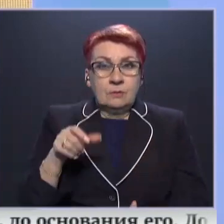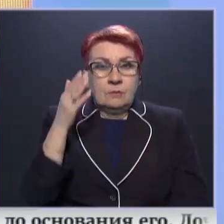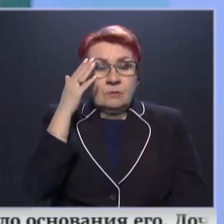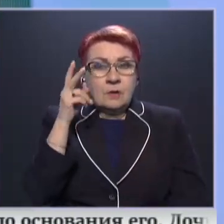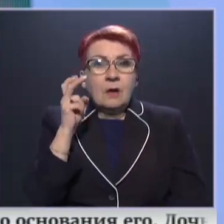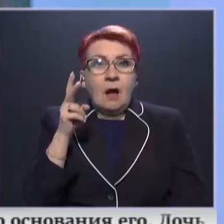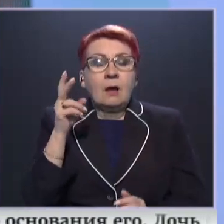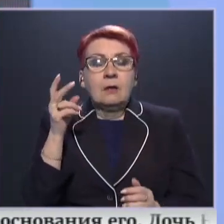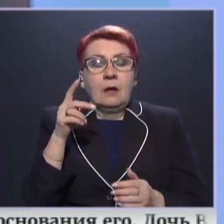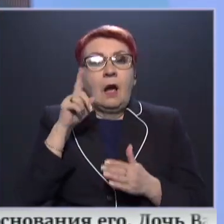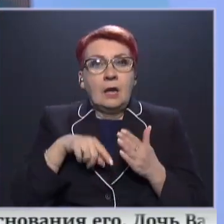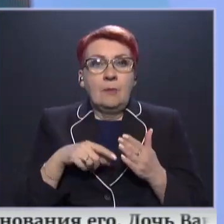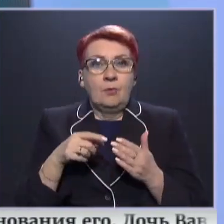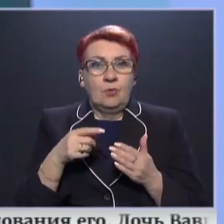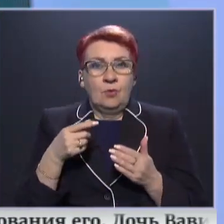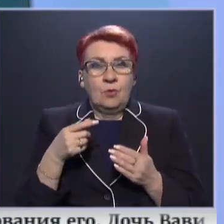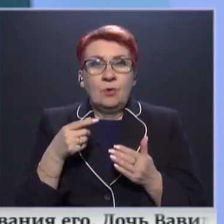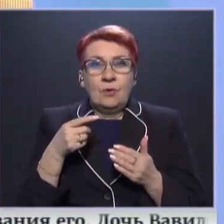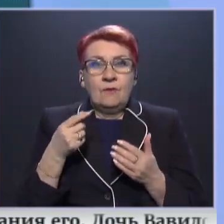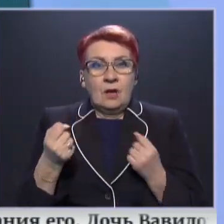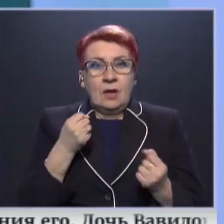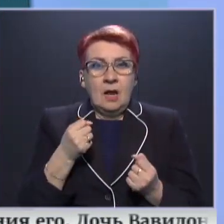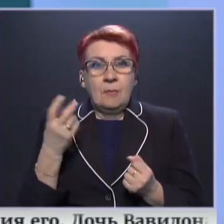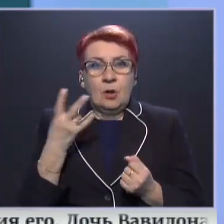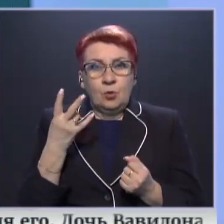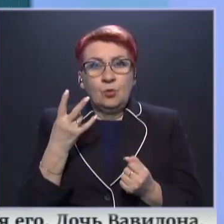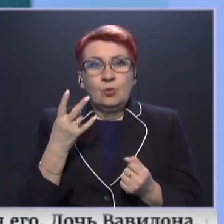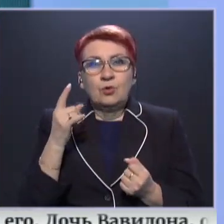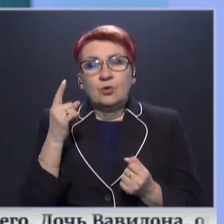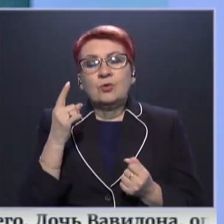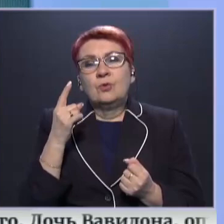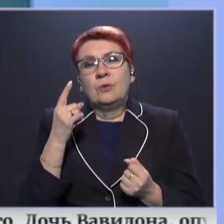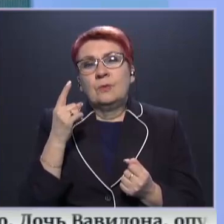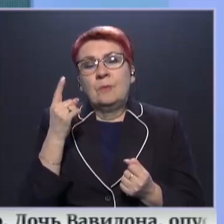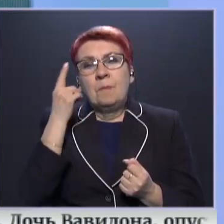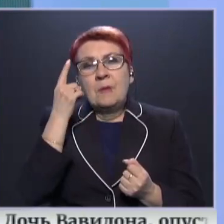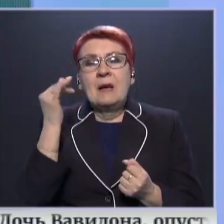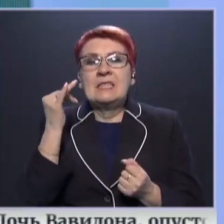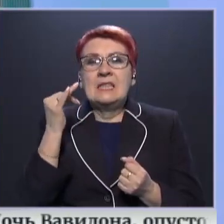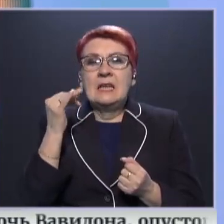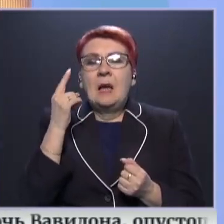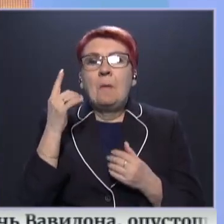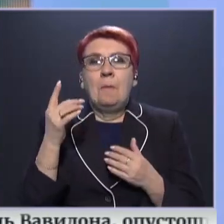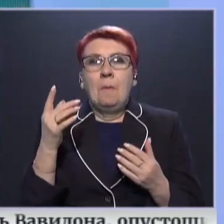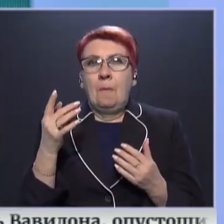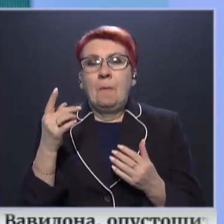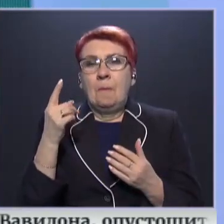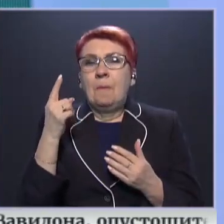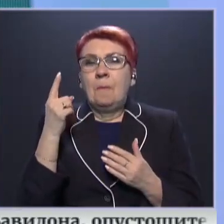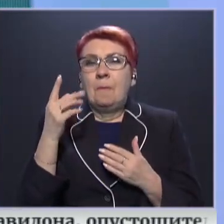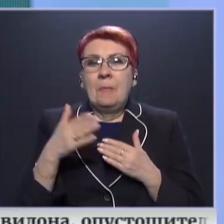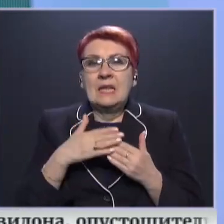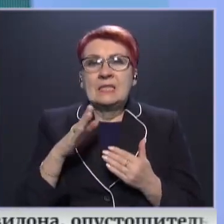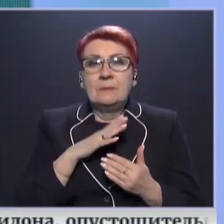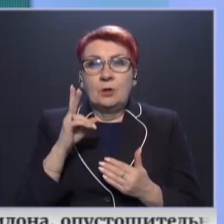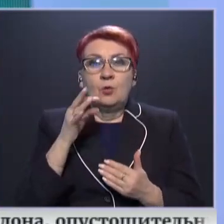нужно иметь действительно веру, крепкую, наверное, да. Чтобы это вот все принять и понять. То есть очень близко нужно быть к тому, вот кто, собственно, сказал